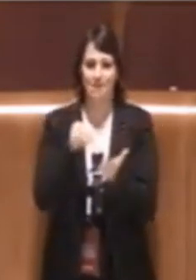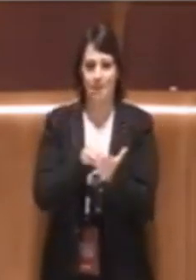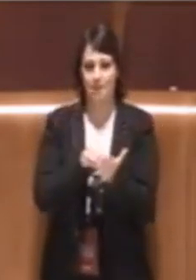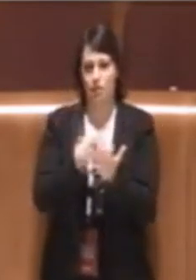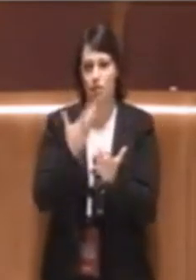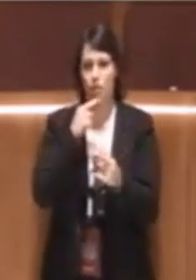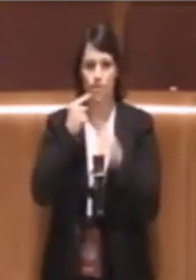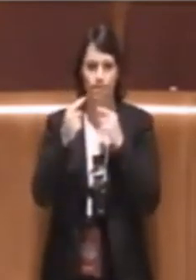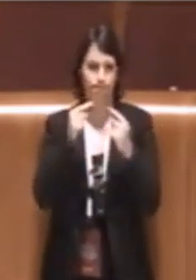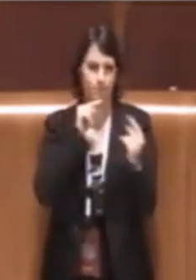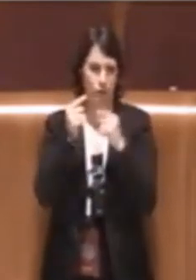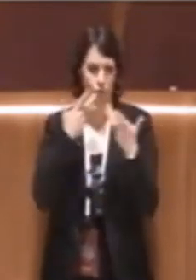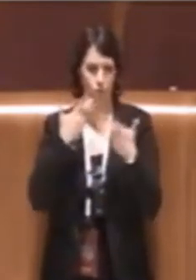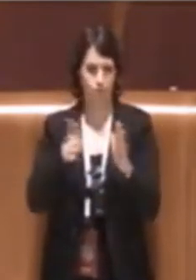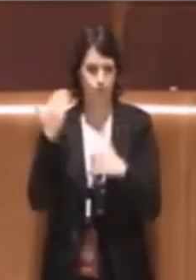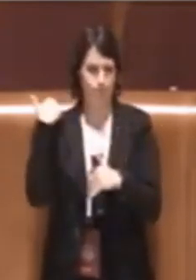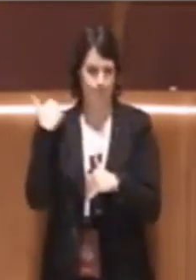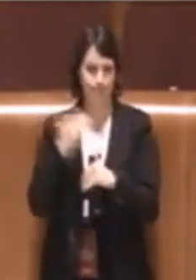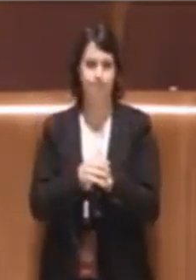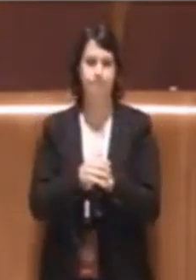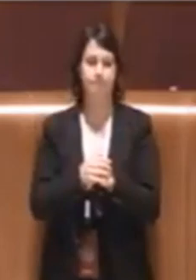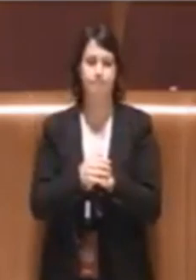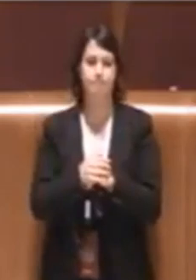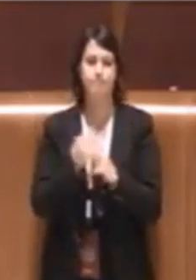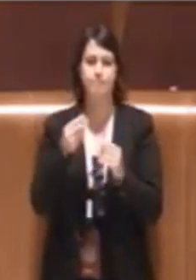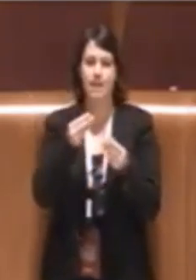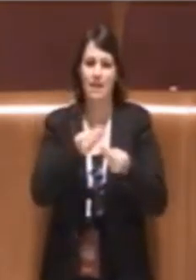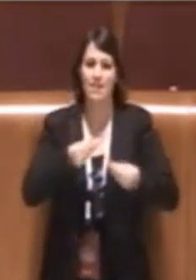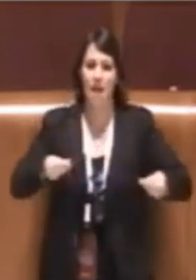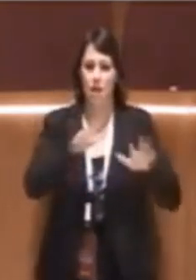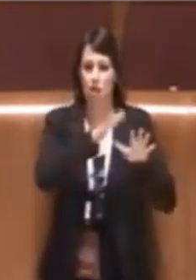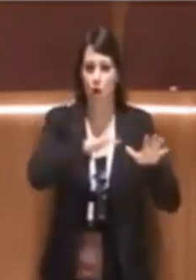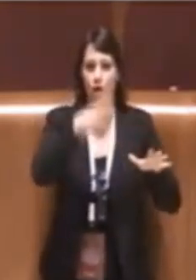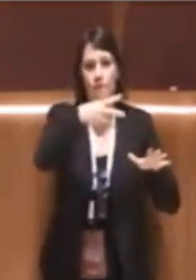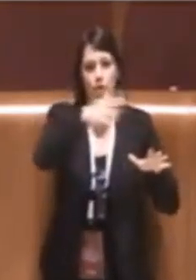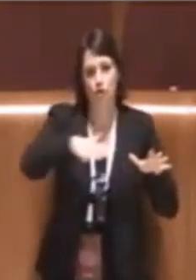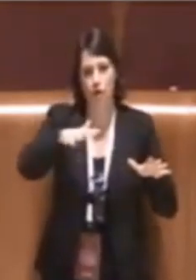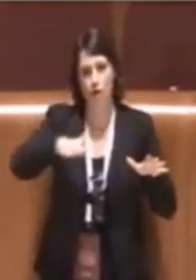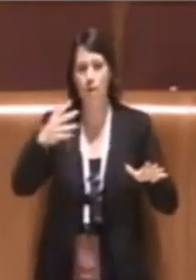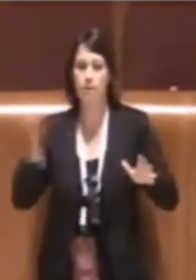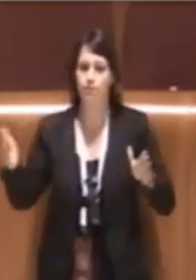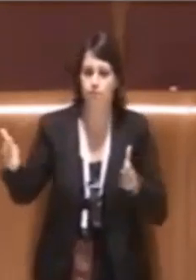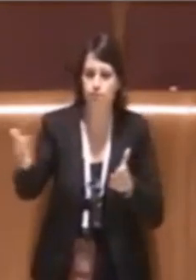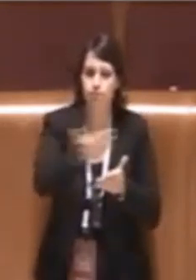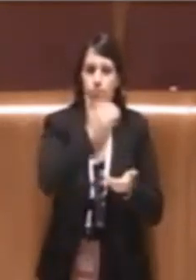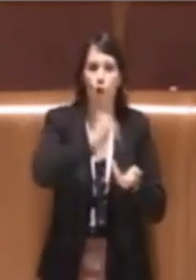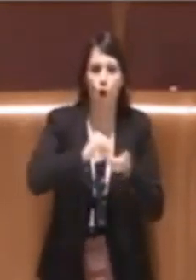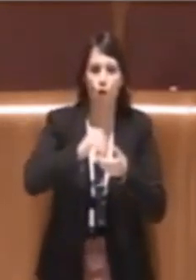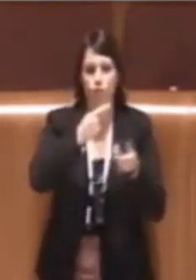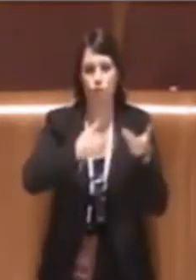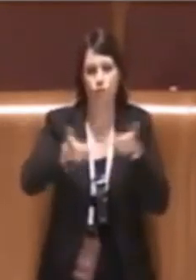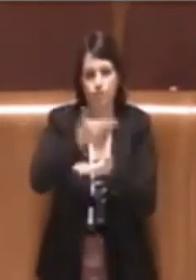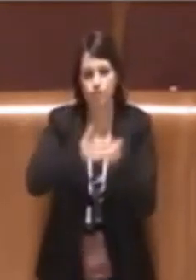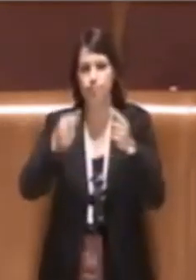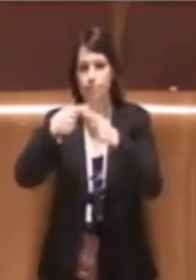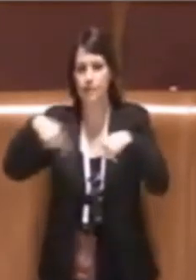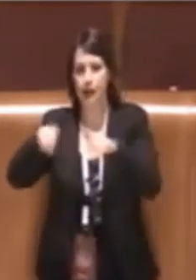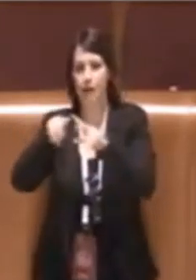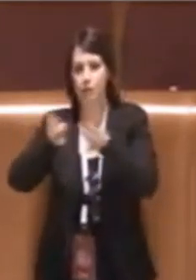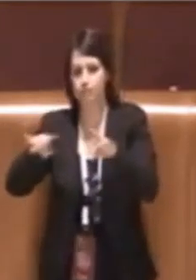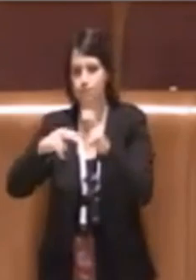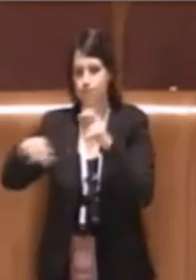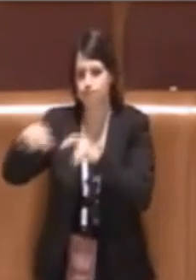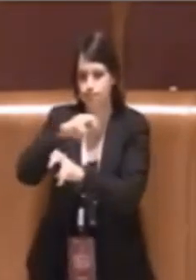le osservazioni di tutti i territori, di tutti i municipi, delle consulte, di tutti i tavoli di condivisione e